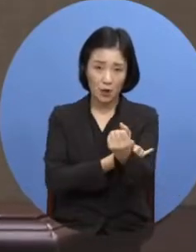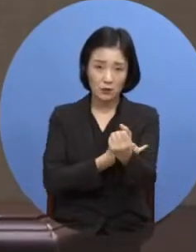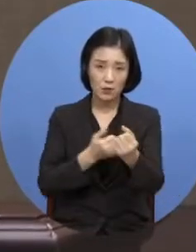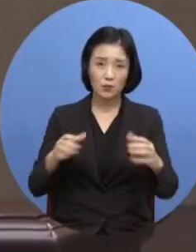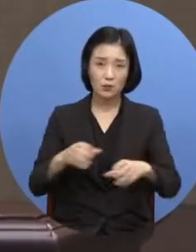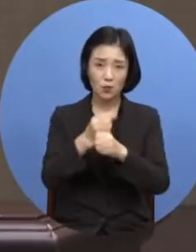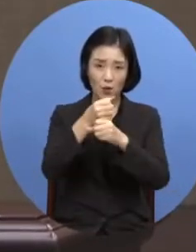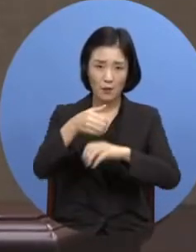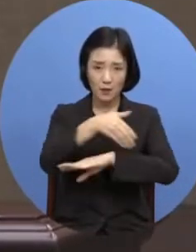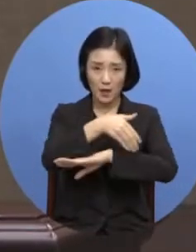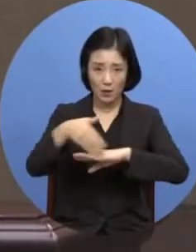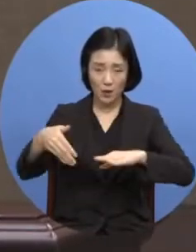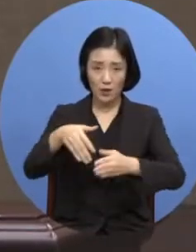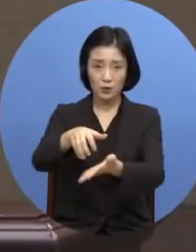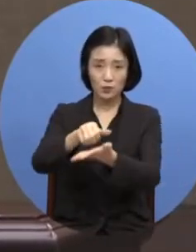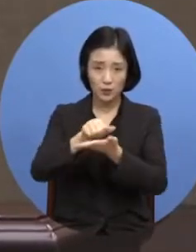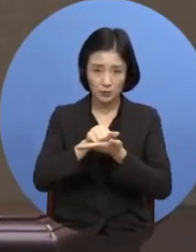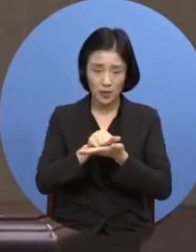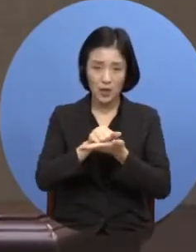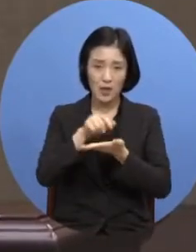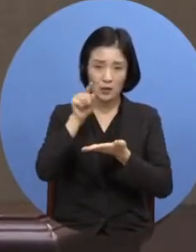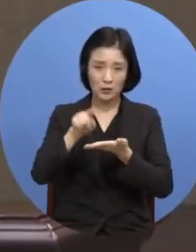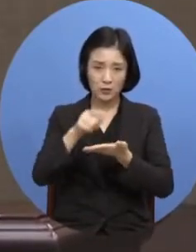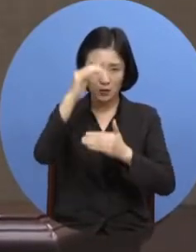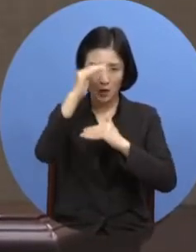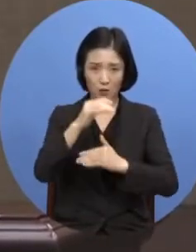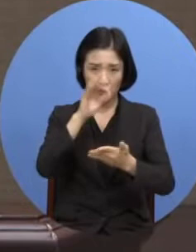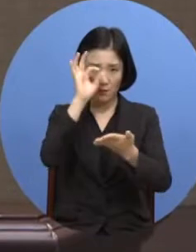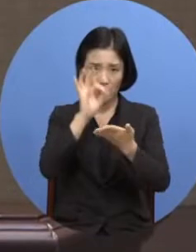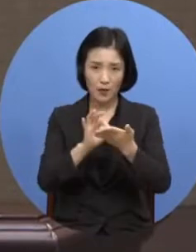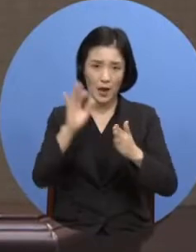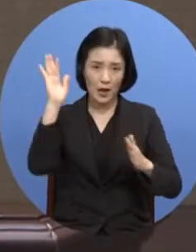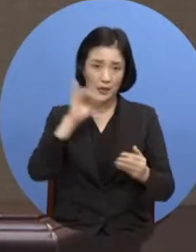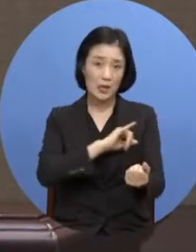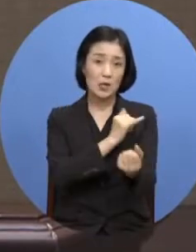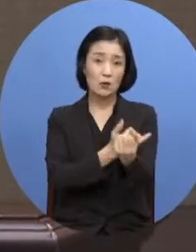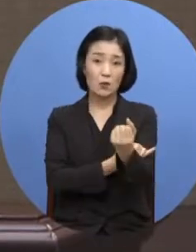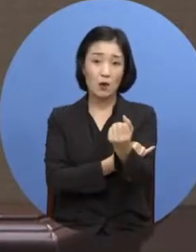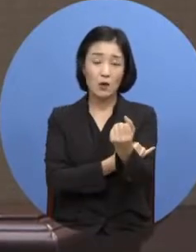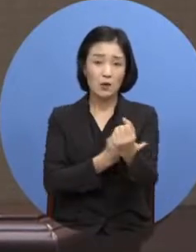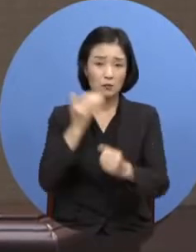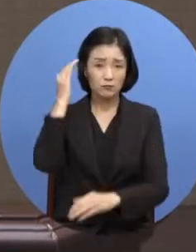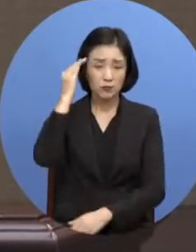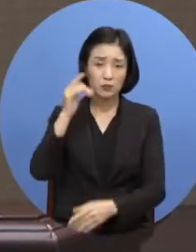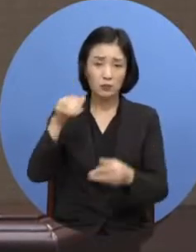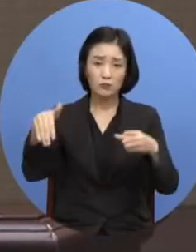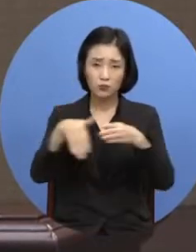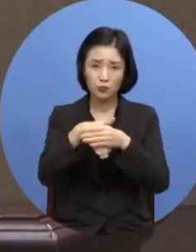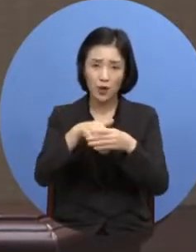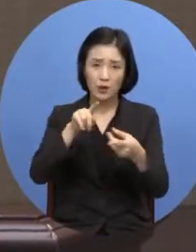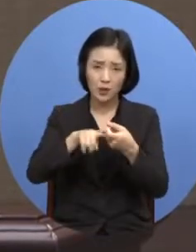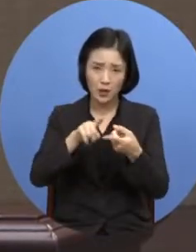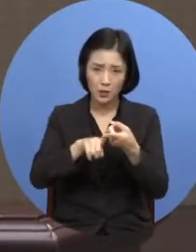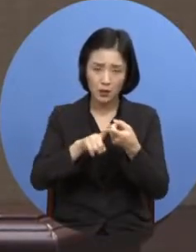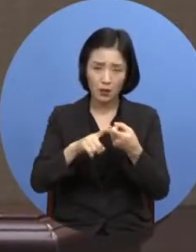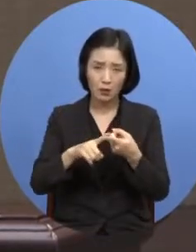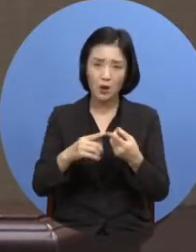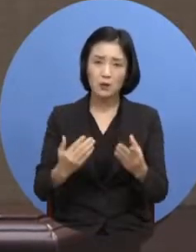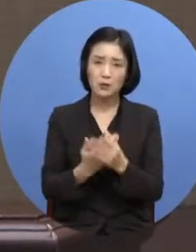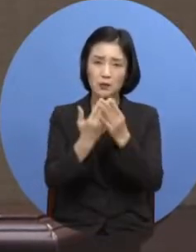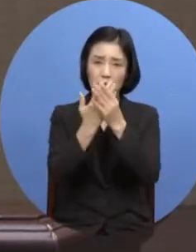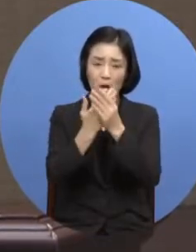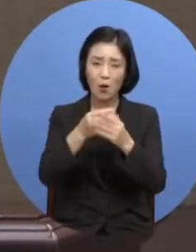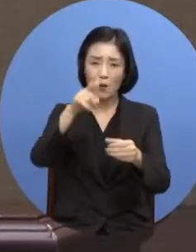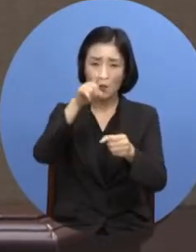학생인권종합계획이 수립된 경과를 살펴보면 학생인권, 인권친화적 교육문화를 증진시키기 위한